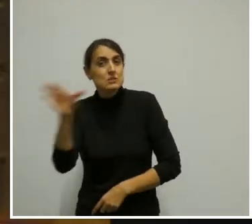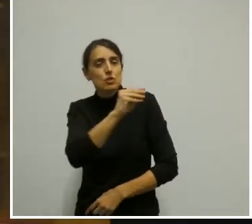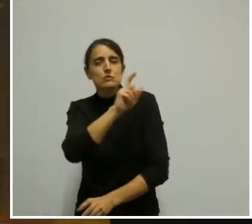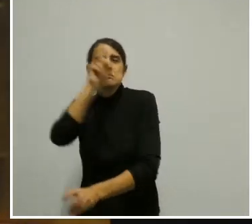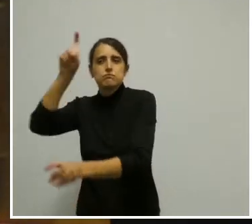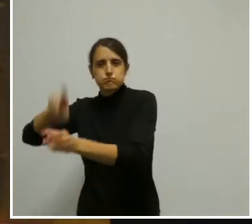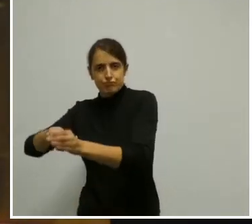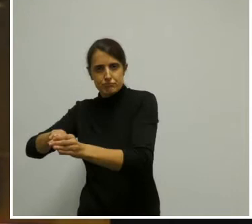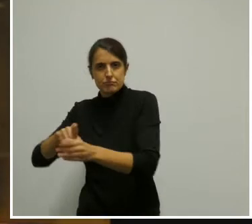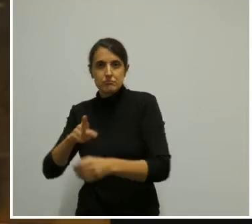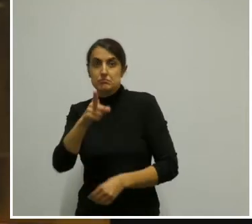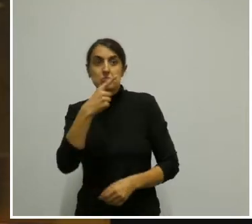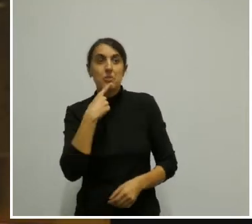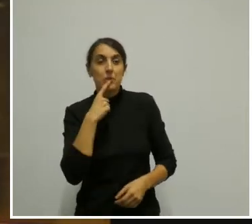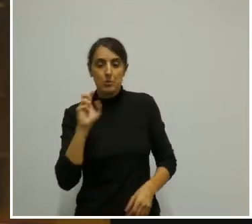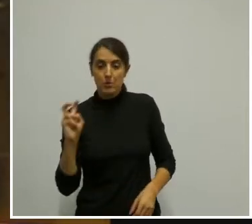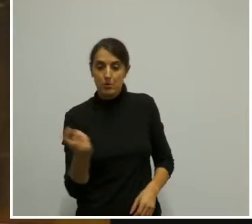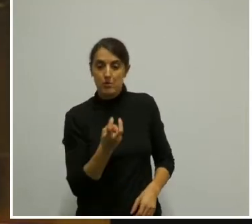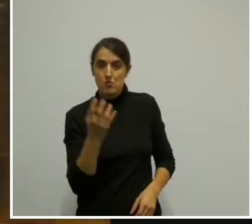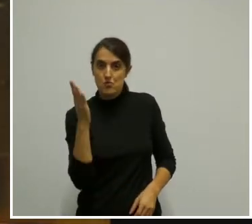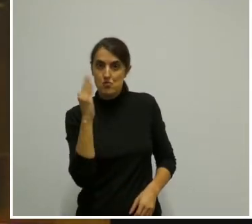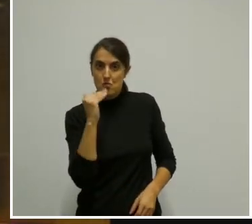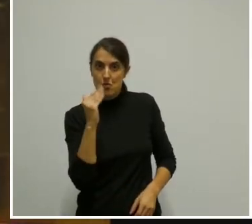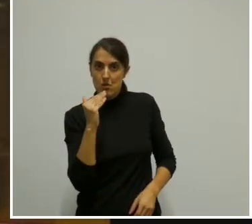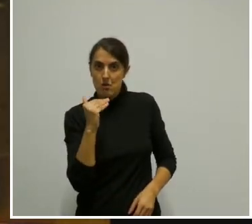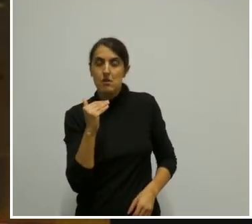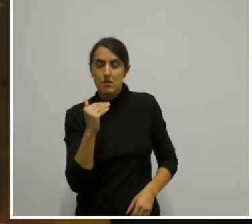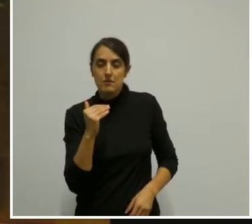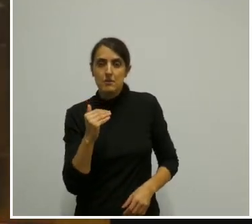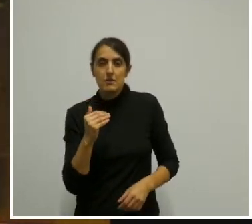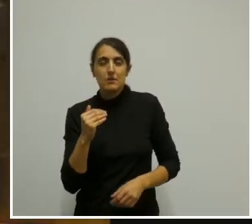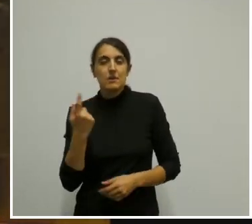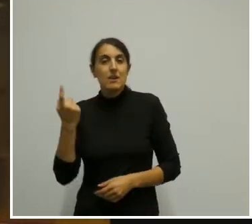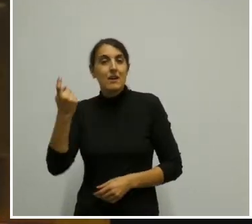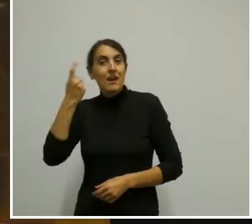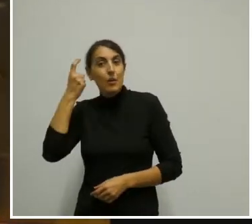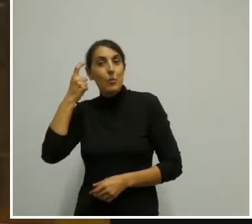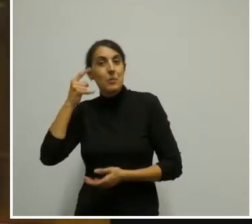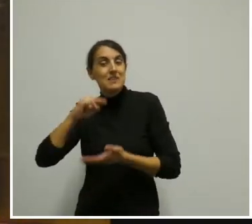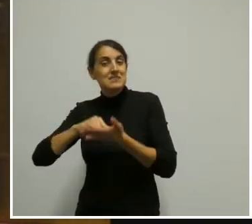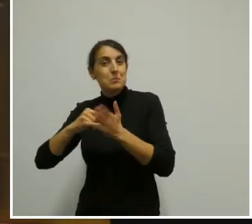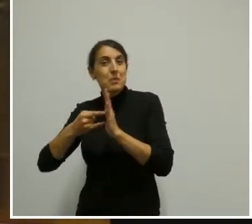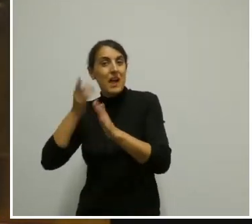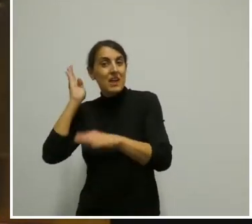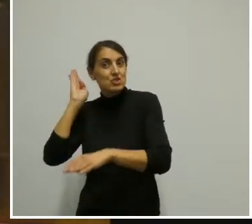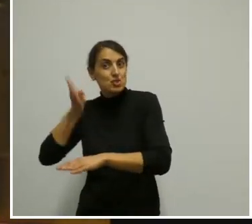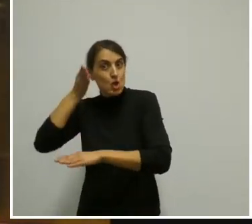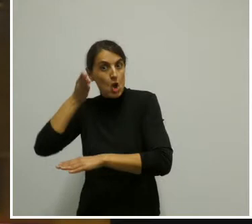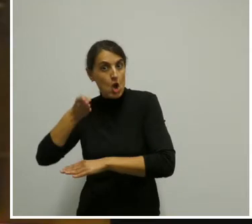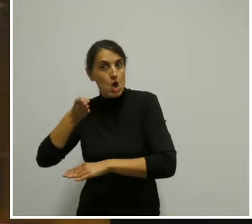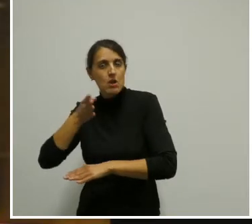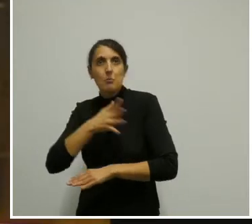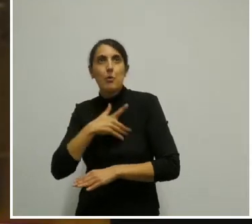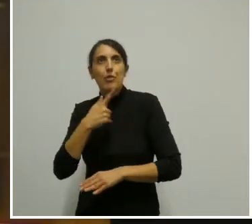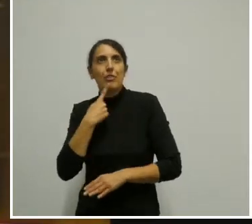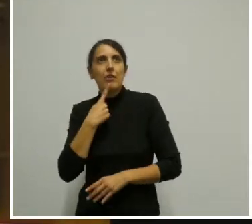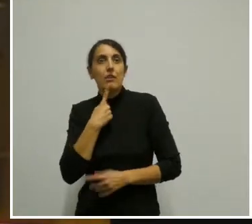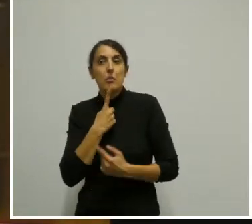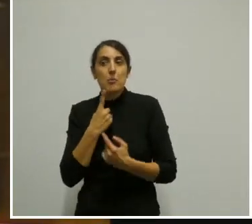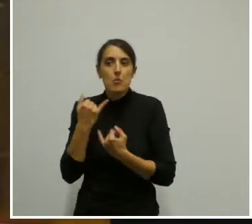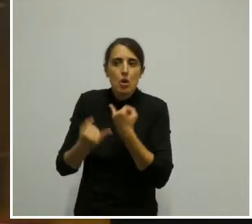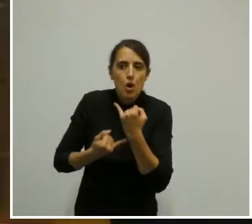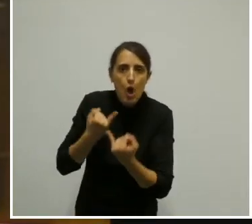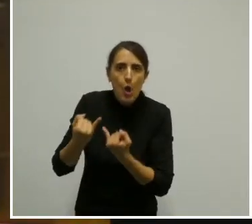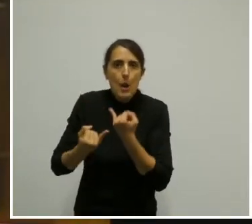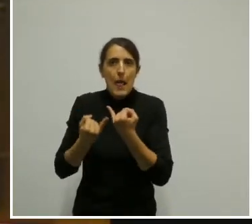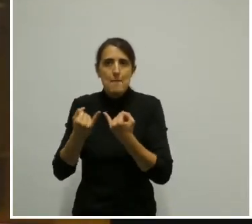Quan dius no tenim recursos, als alumnes de pla de xoc, que no necessàriament tenen problemes